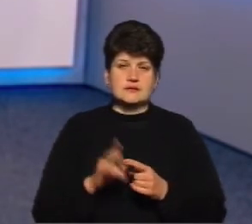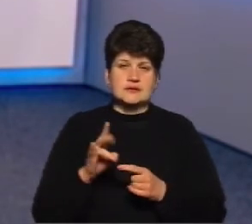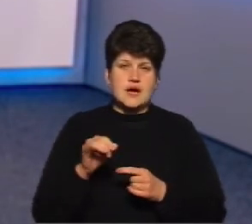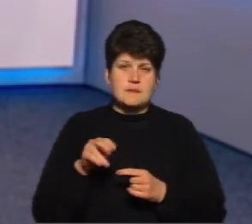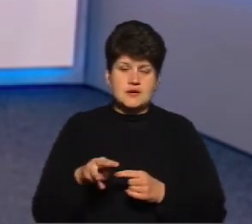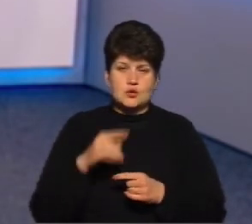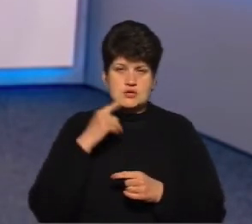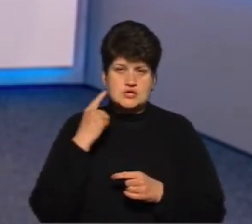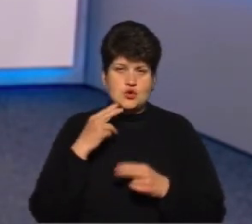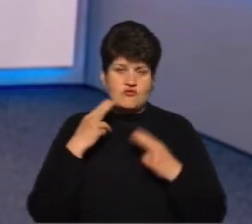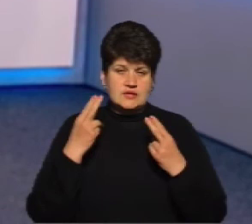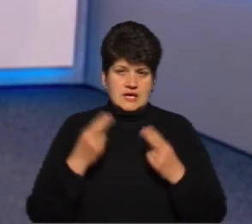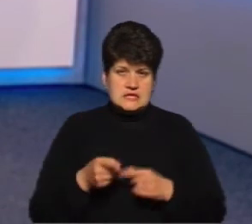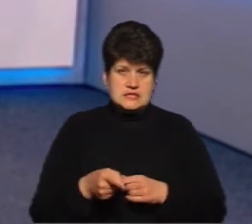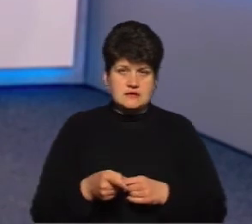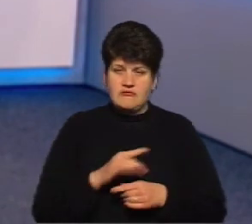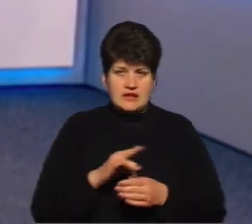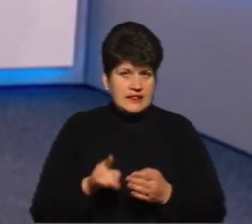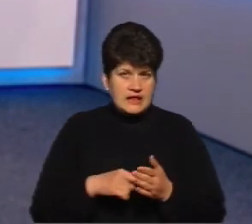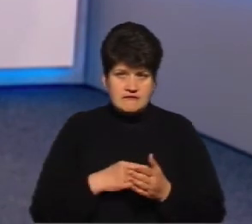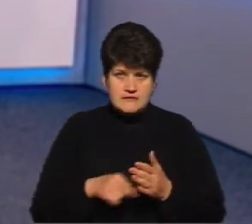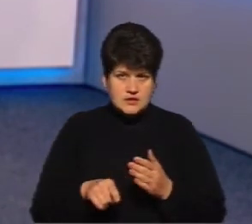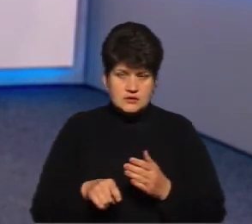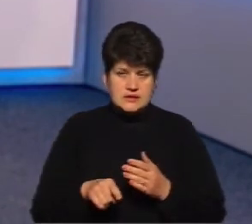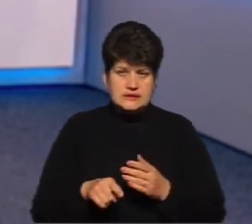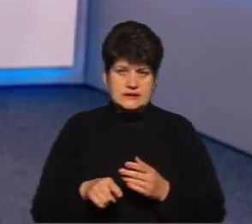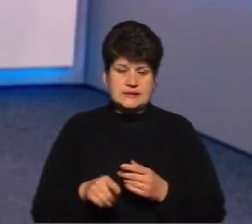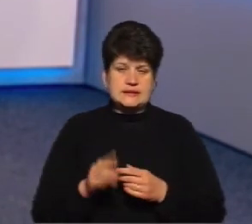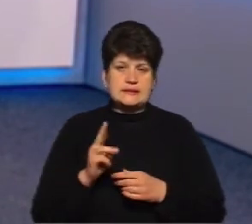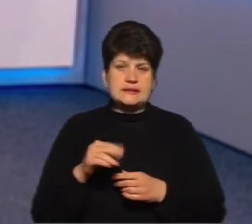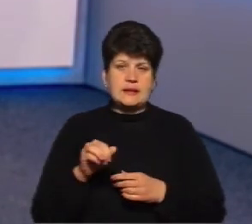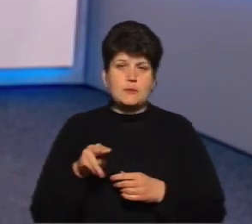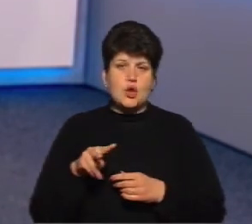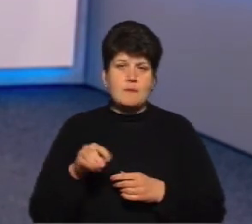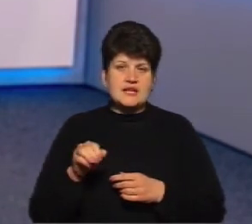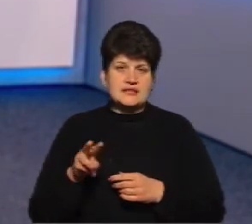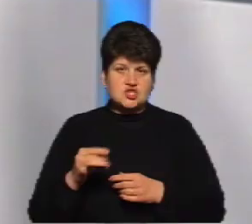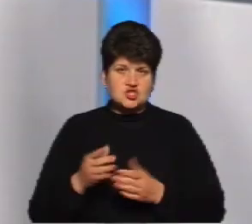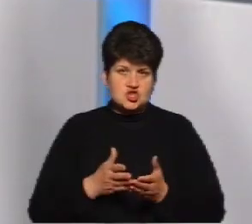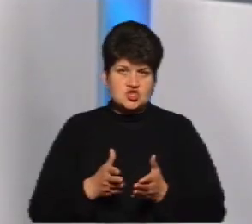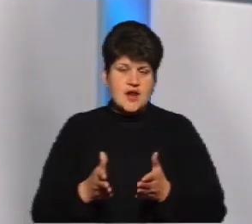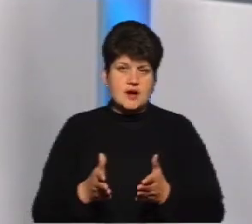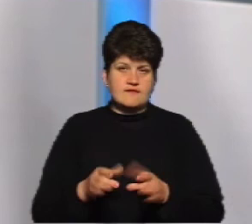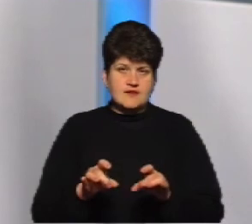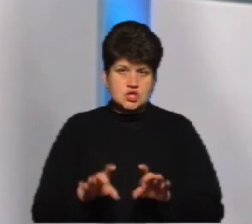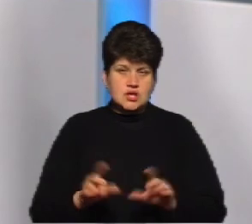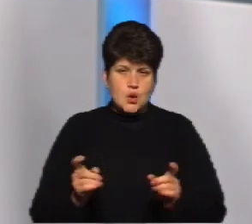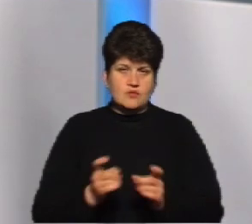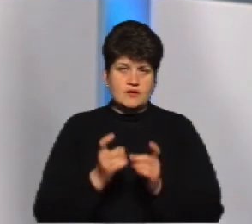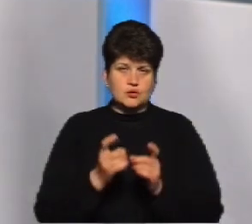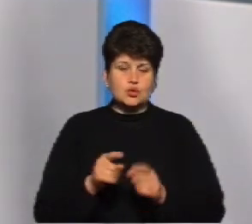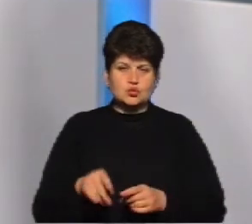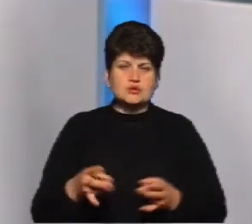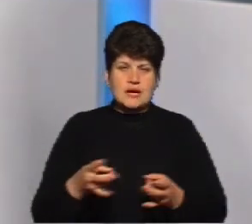ви не вірите в дипломатичний шлях вирішення конфлікту? Тут треба працювати